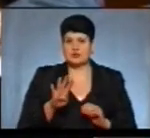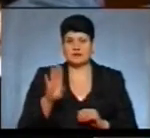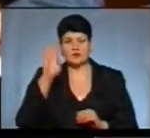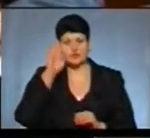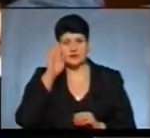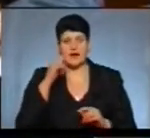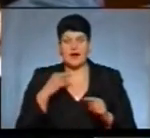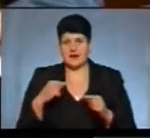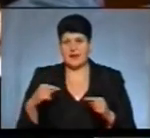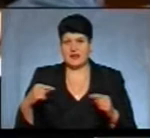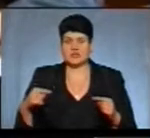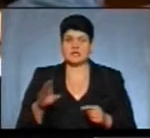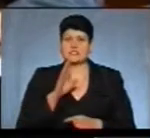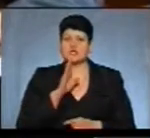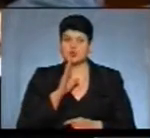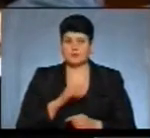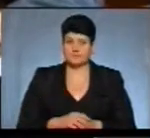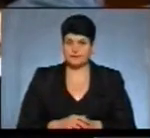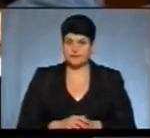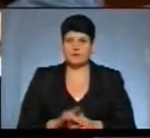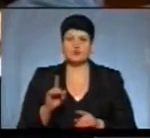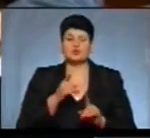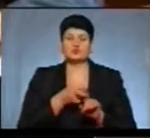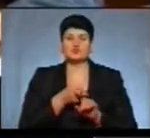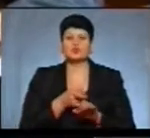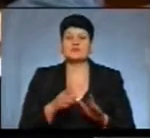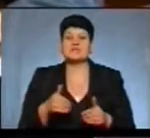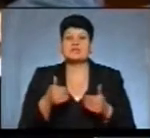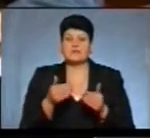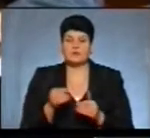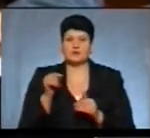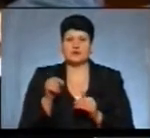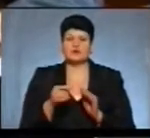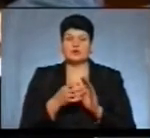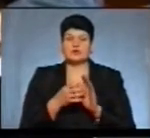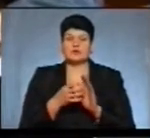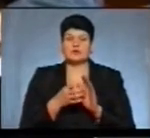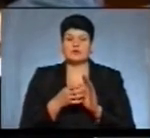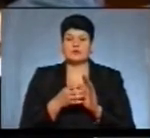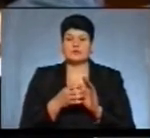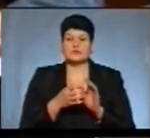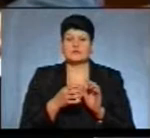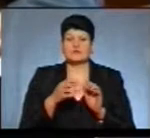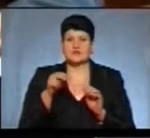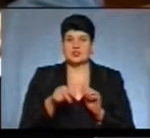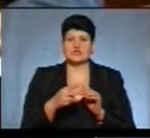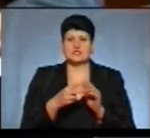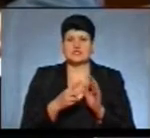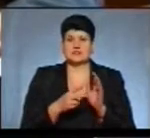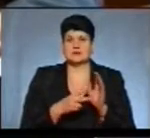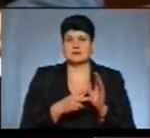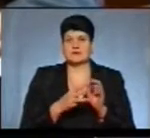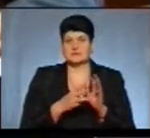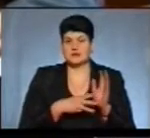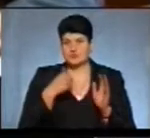решта, кажу, від жінок. Що стосується звернень, то у 2018 році їх значно побільшало, десь